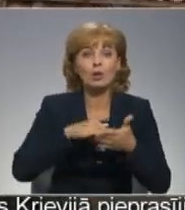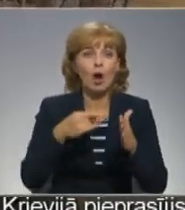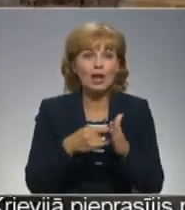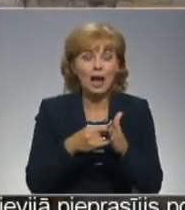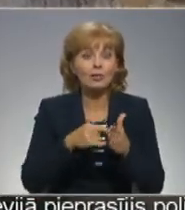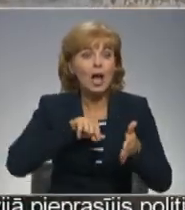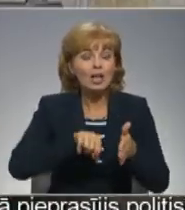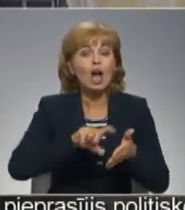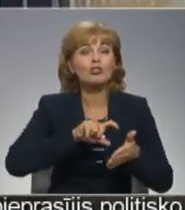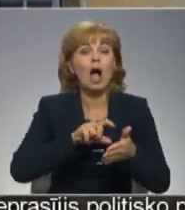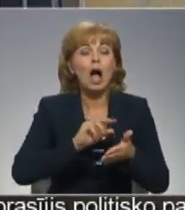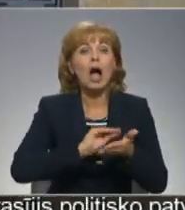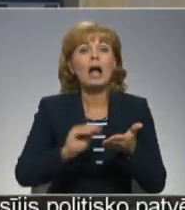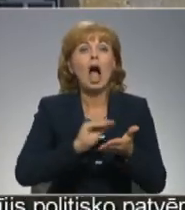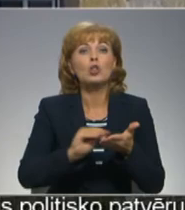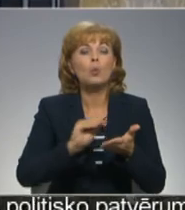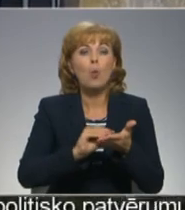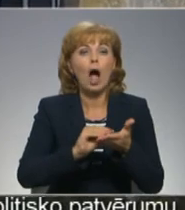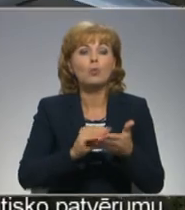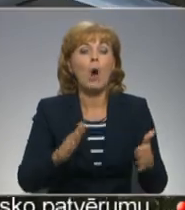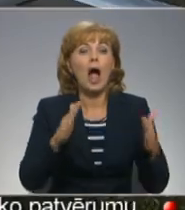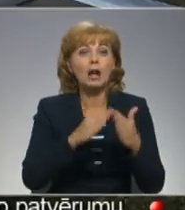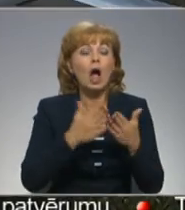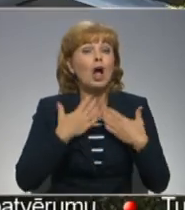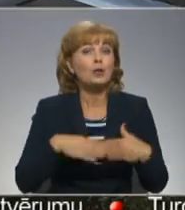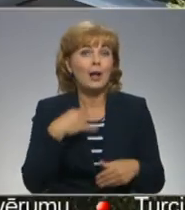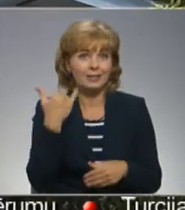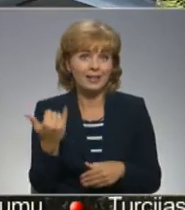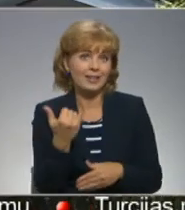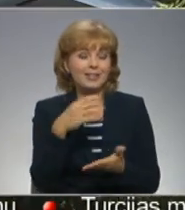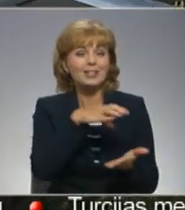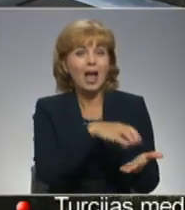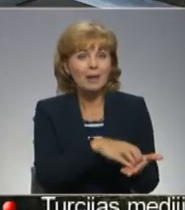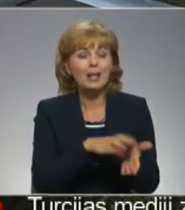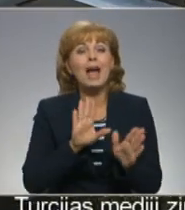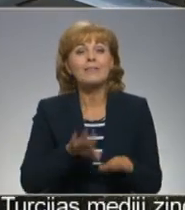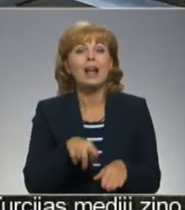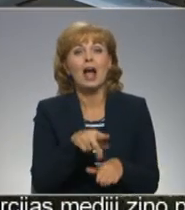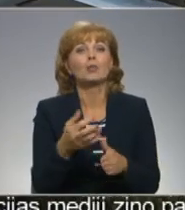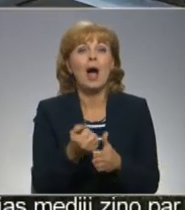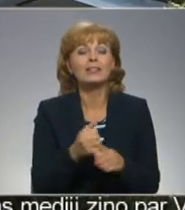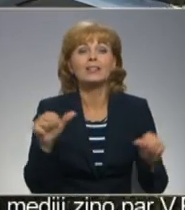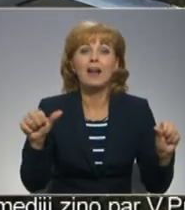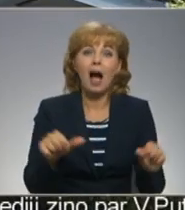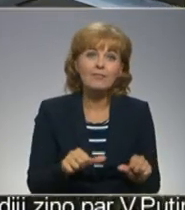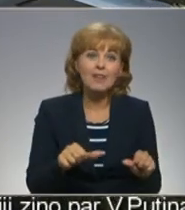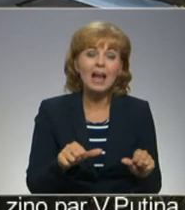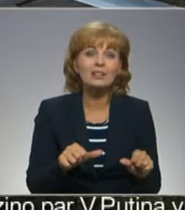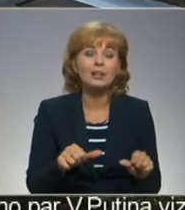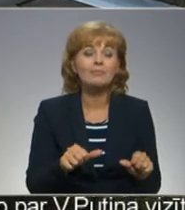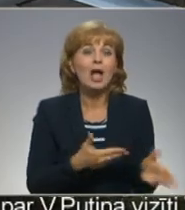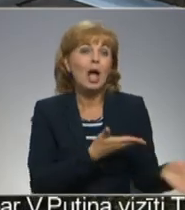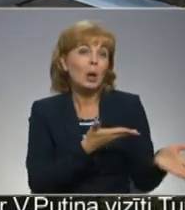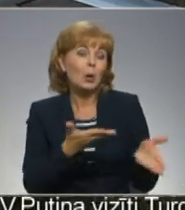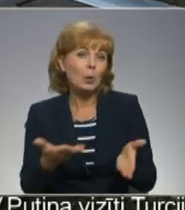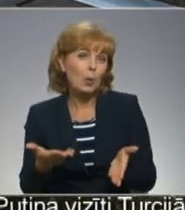ēkai. Un tas, es domāju, būs ļoti interesants objekts, kurā varētu atrasties kafejnīca, pāris istabiņas viesiem. Tā